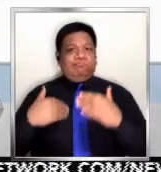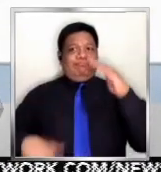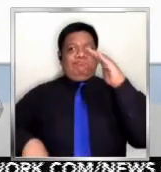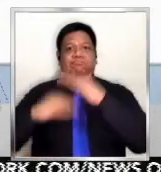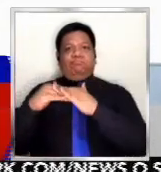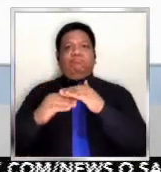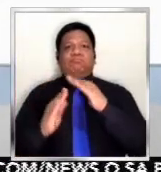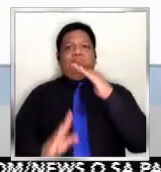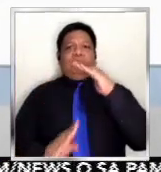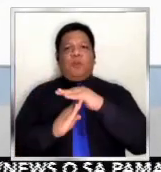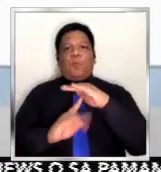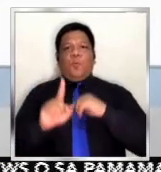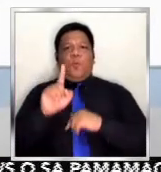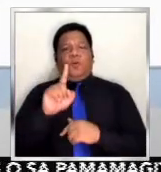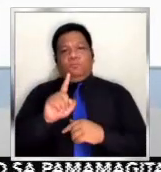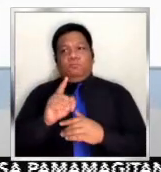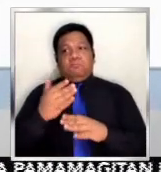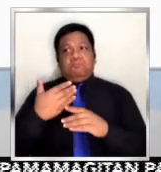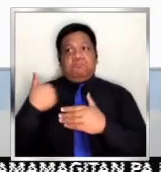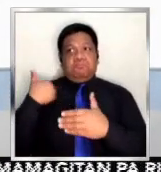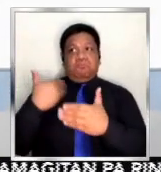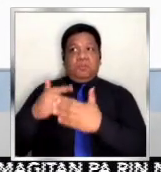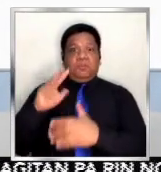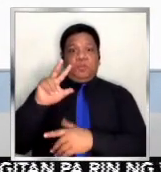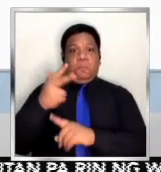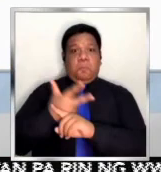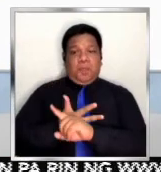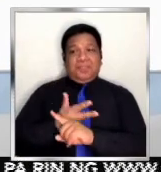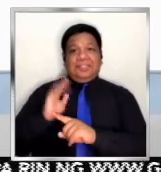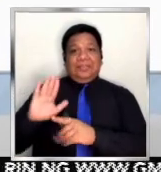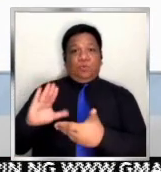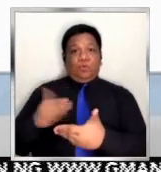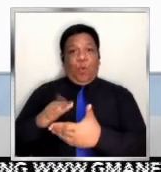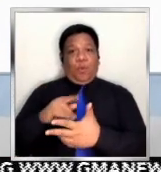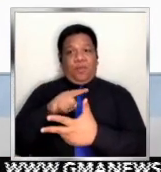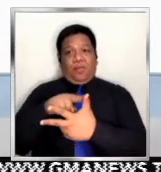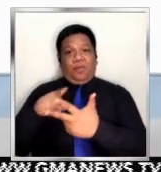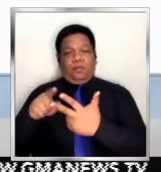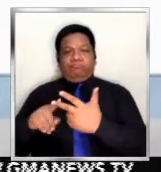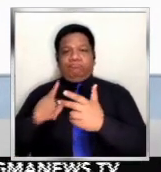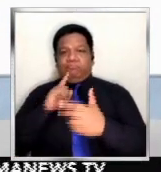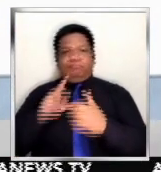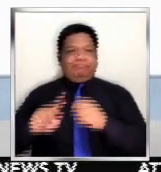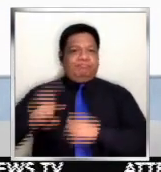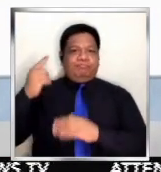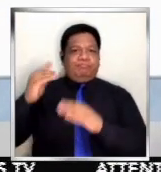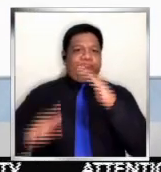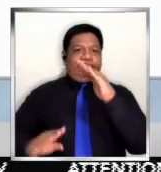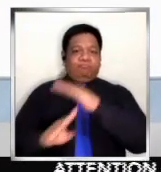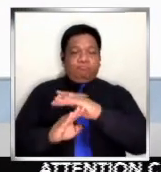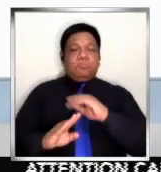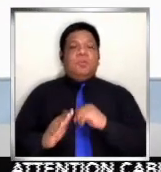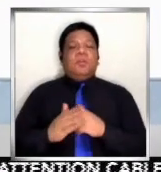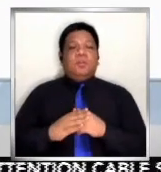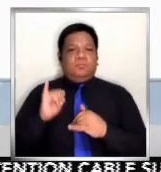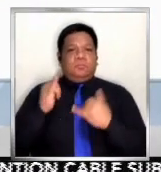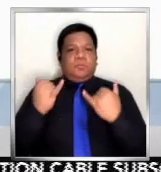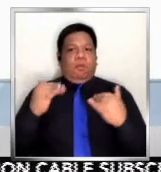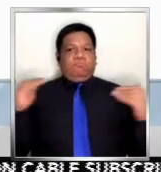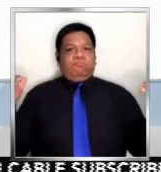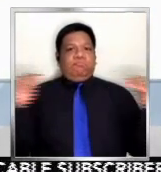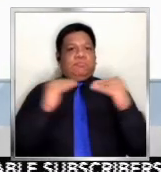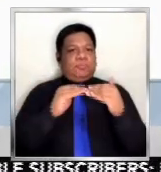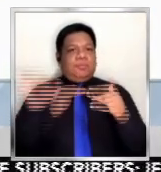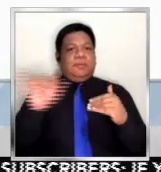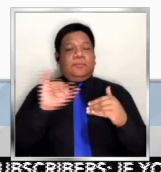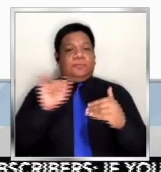span of 3 months, tatlong single na ng BTS ang nanguna sa chart na ito. Dahil dito, tinatapatan nila ang record na ito ng